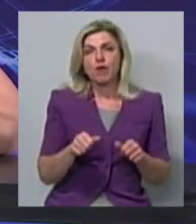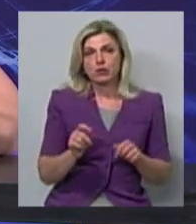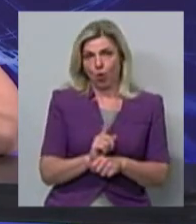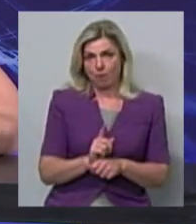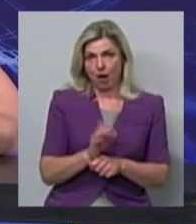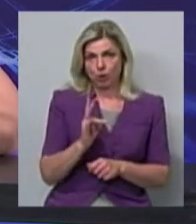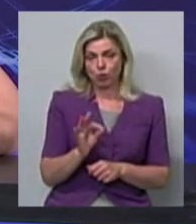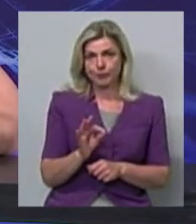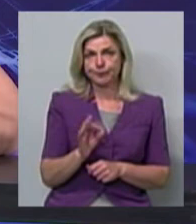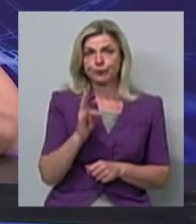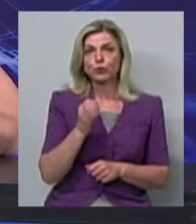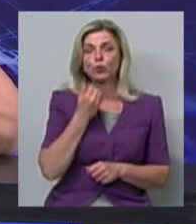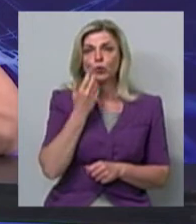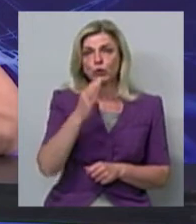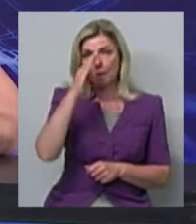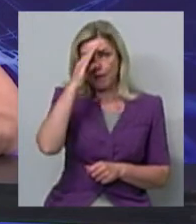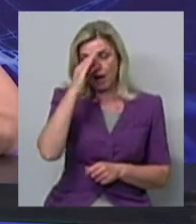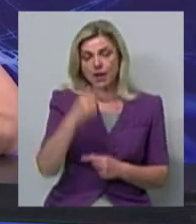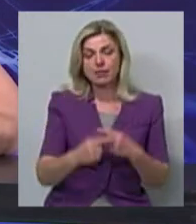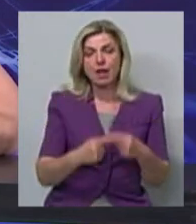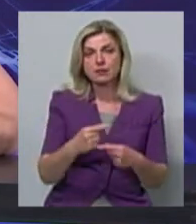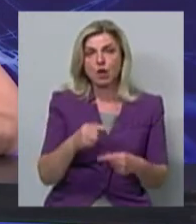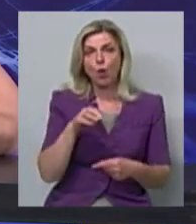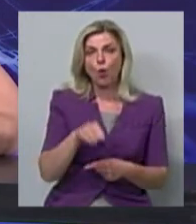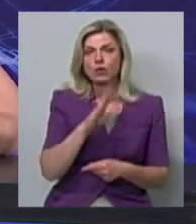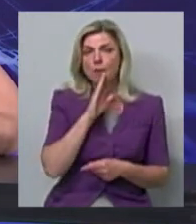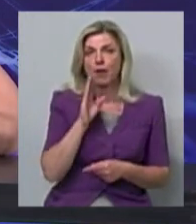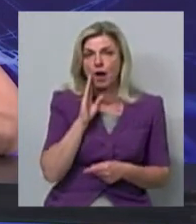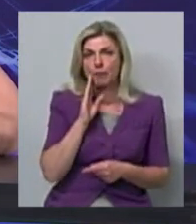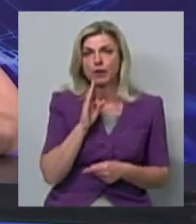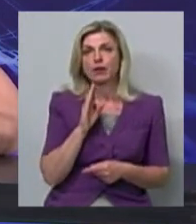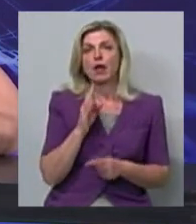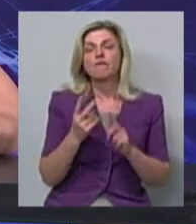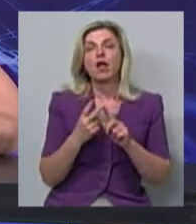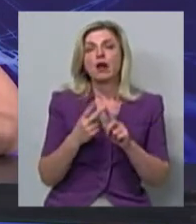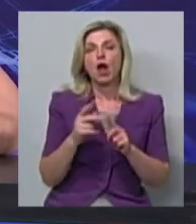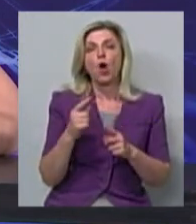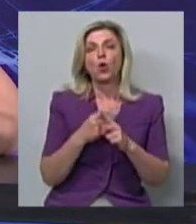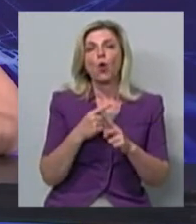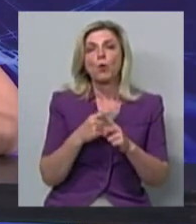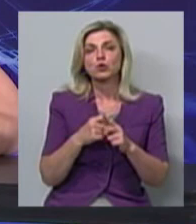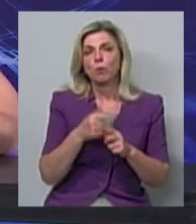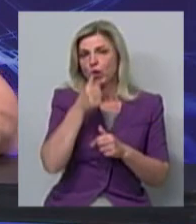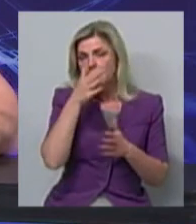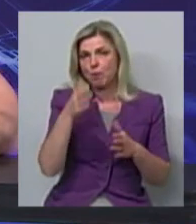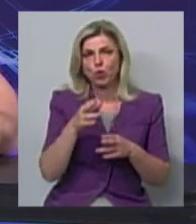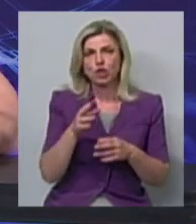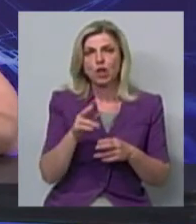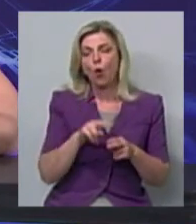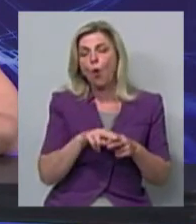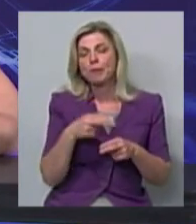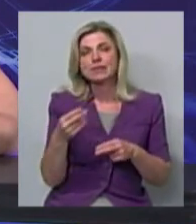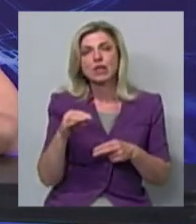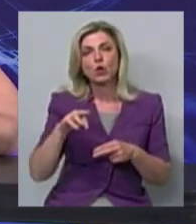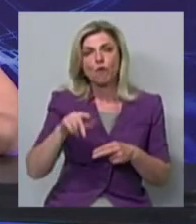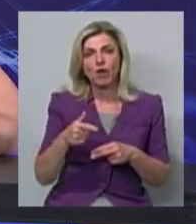нормально. Но когда мальчик наследует от мамы вот эту X-хромосому, Y-хромосома не способна компенсировать функцию вот этой